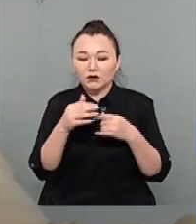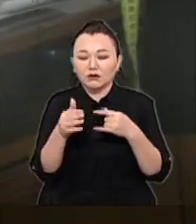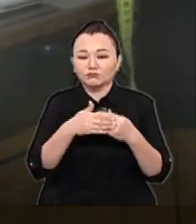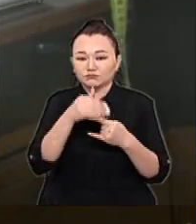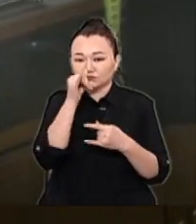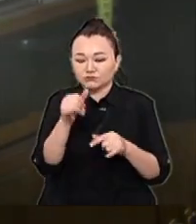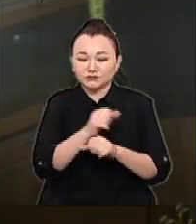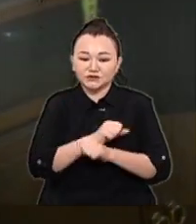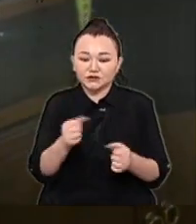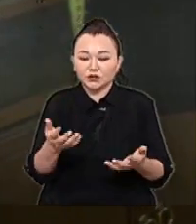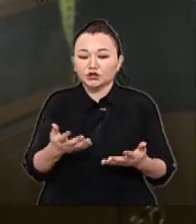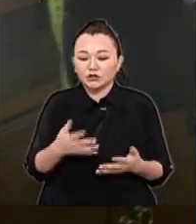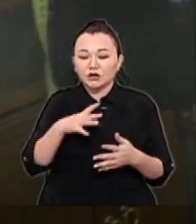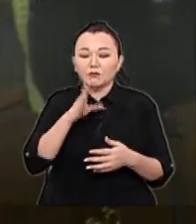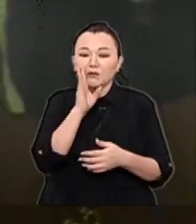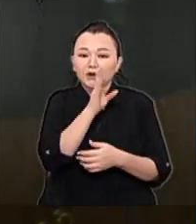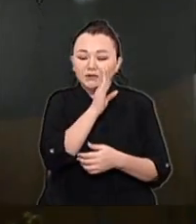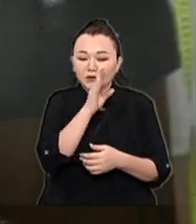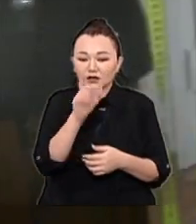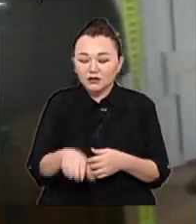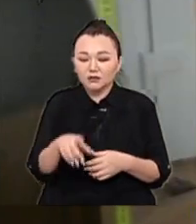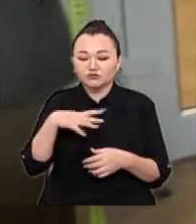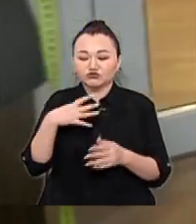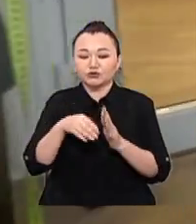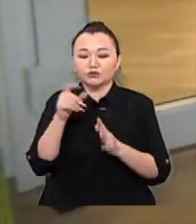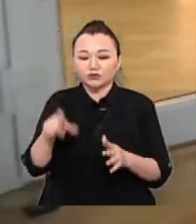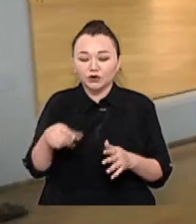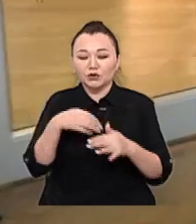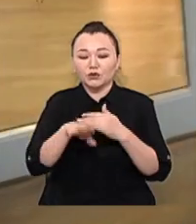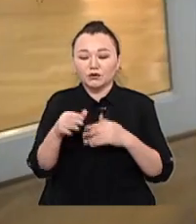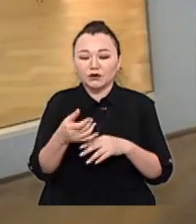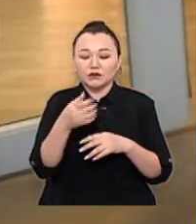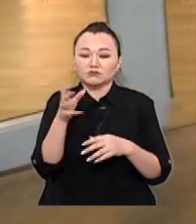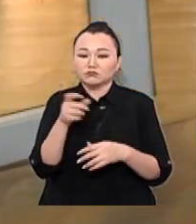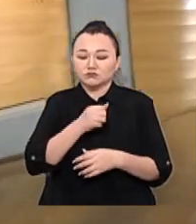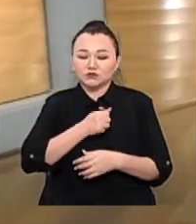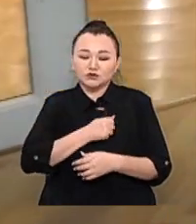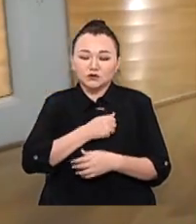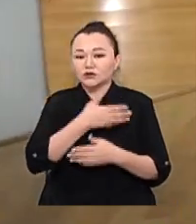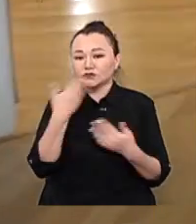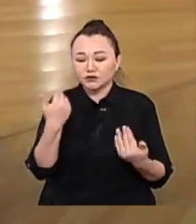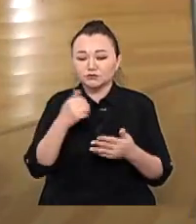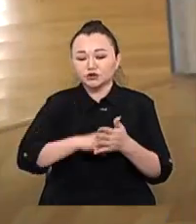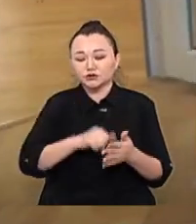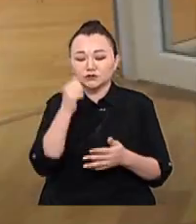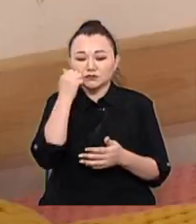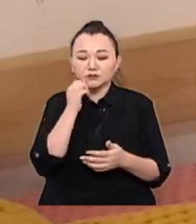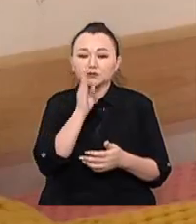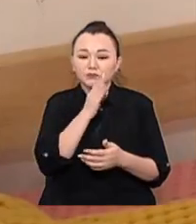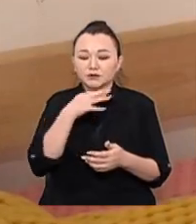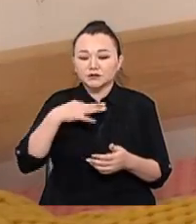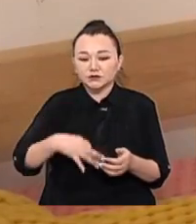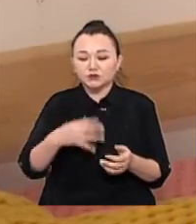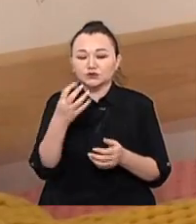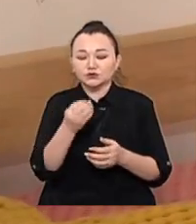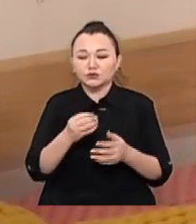әрине. Экс-депутаттың анасы баласының депутаттықпен қоштасқанына еш қам жемейді, себебі қарт әже перзентін бұдан